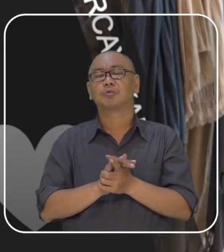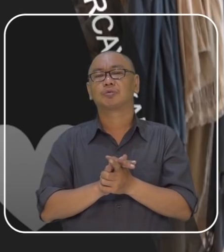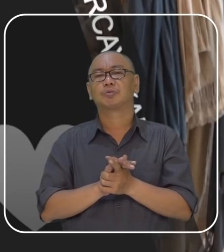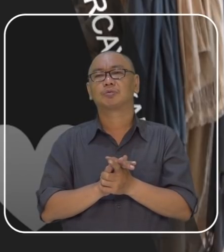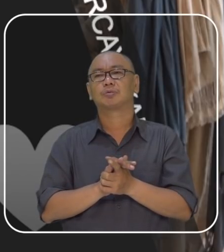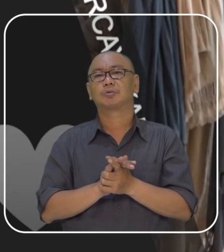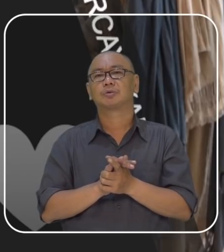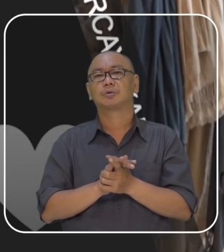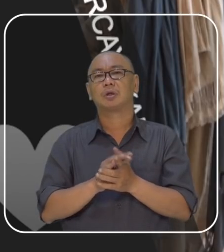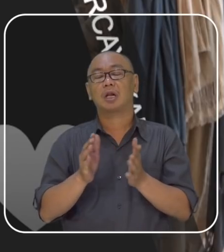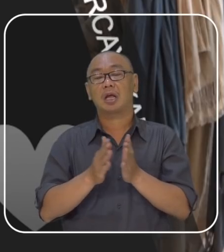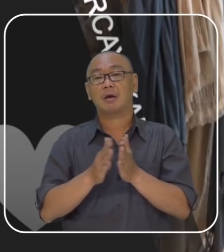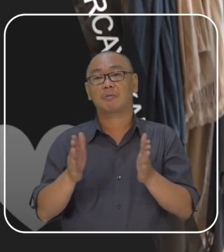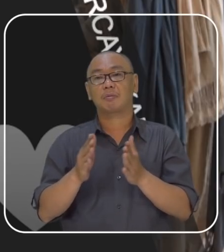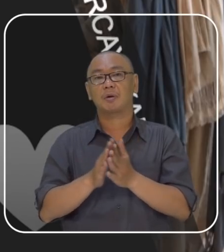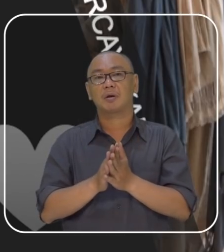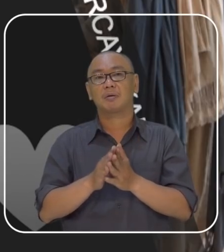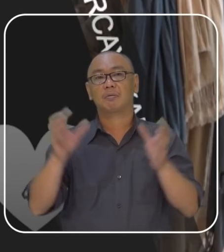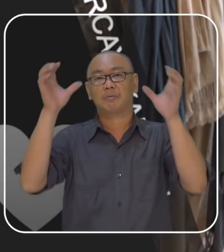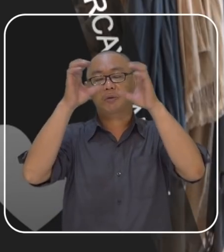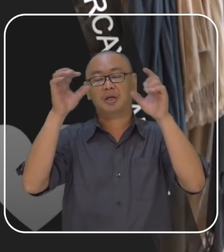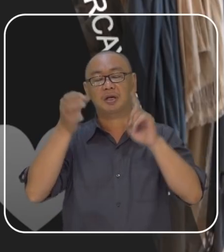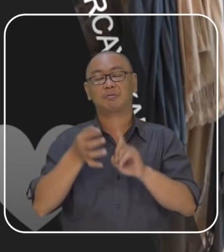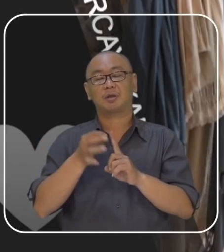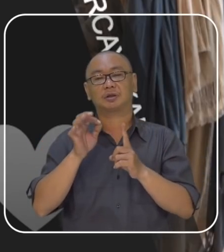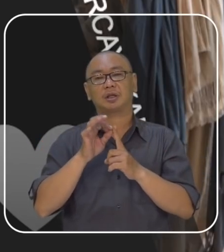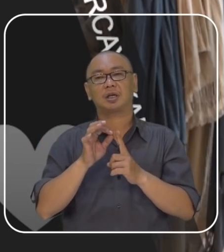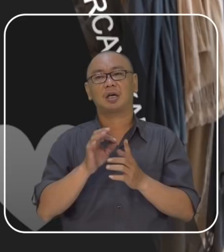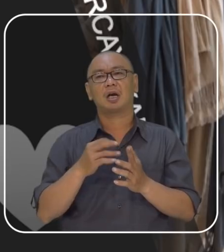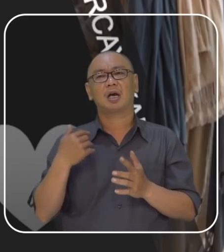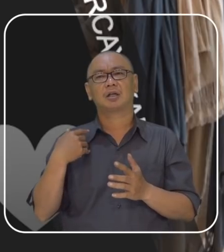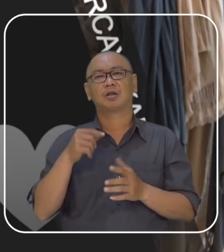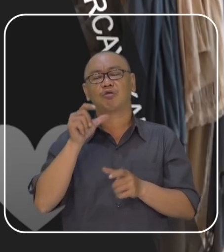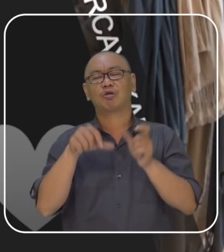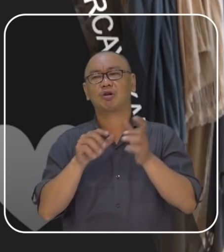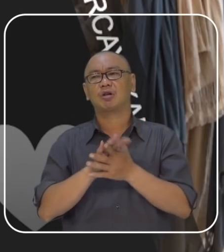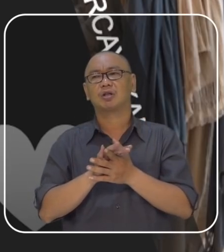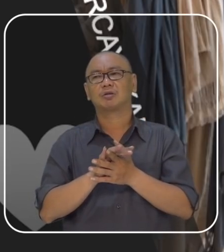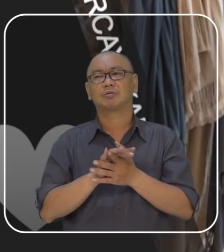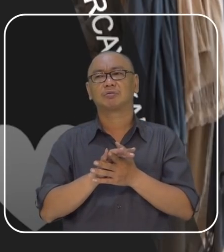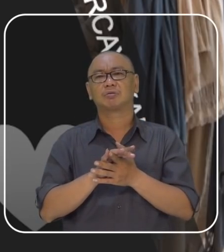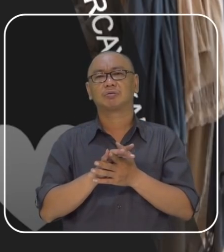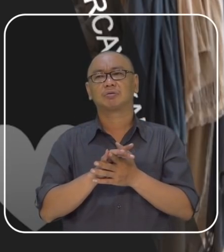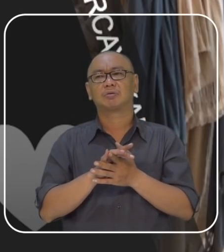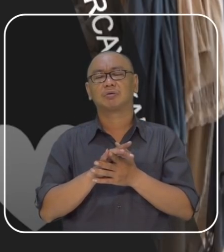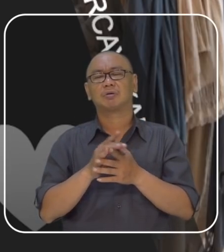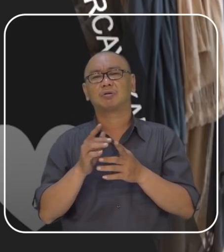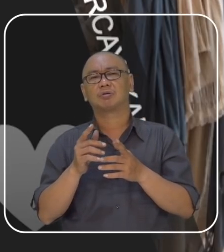masa raya Paskah. Ia mengetahui bahwa ada orang-orang yang hanya akan tertarik pada